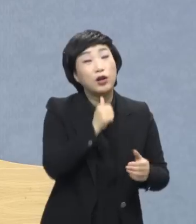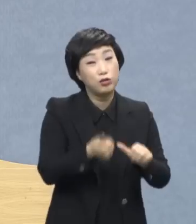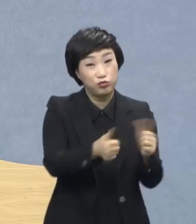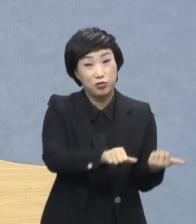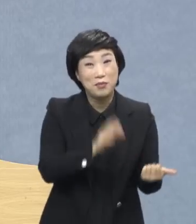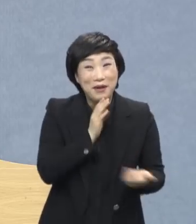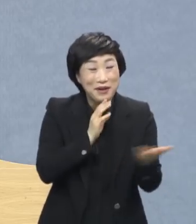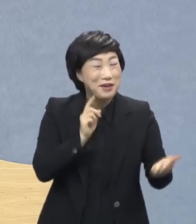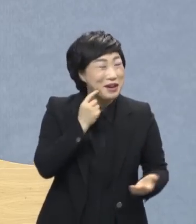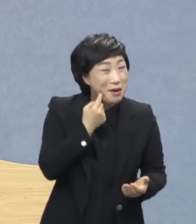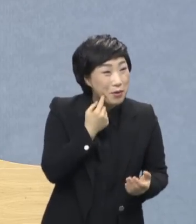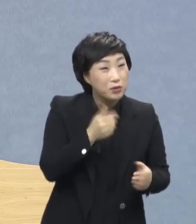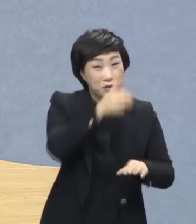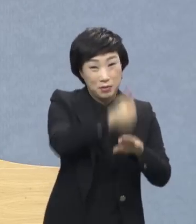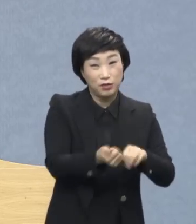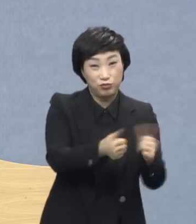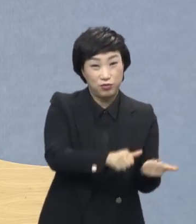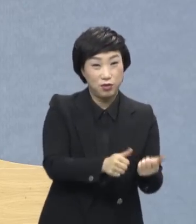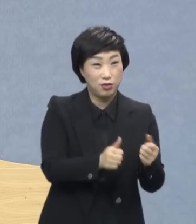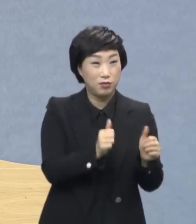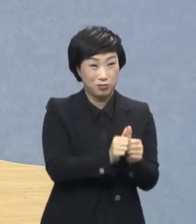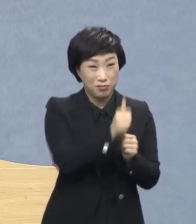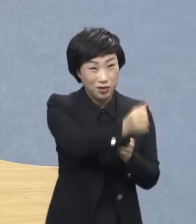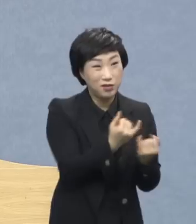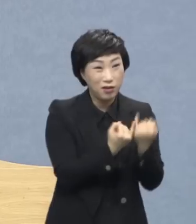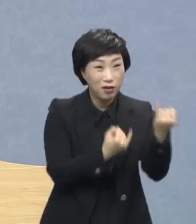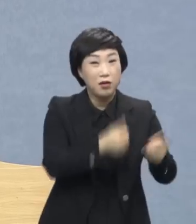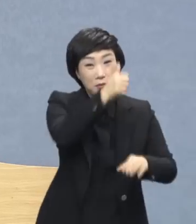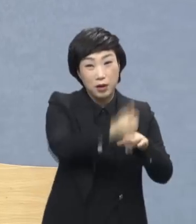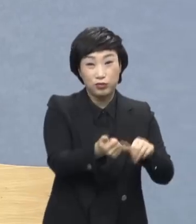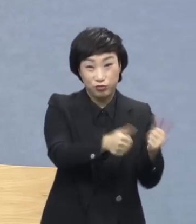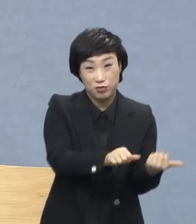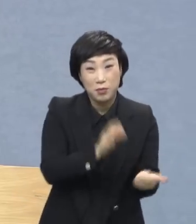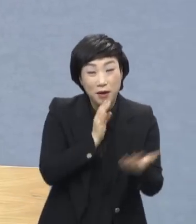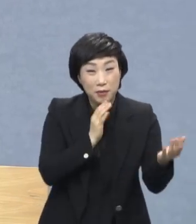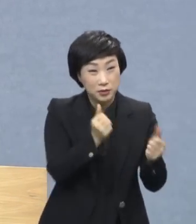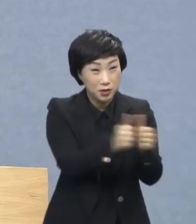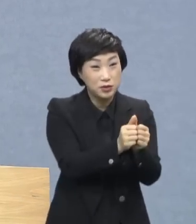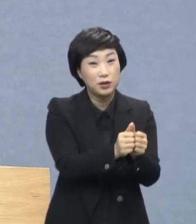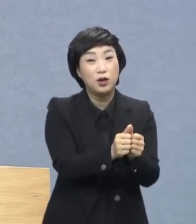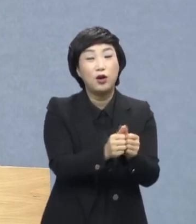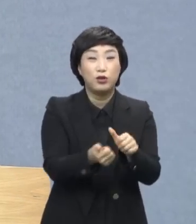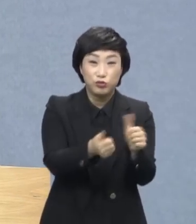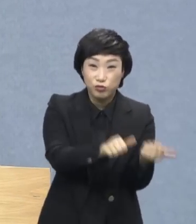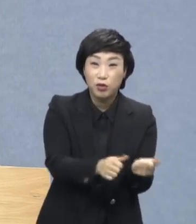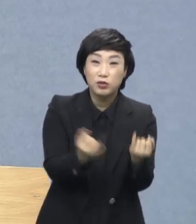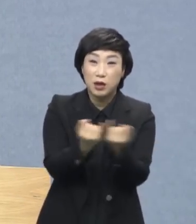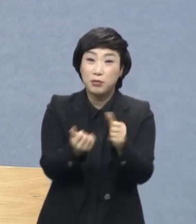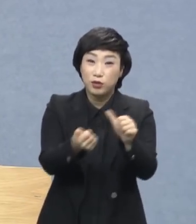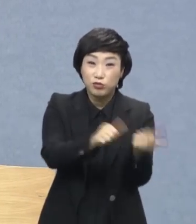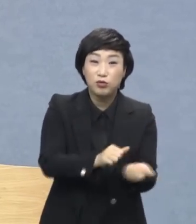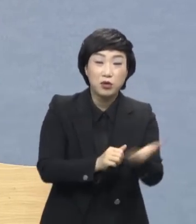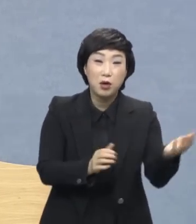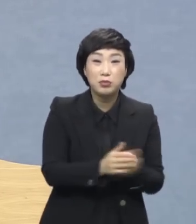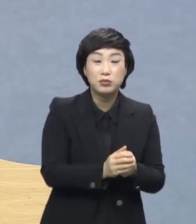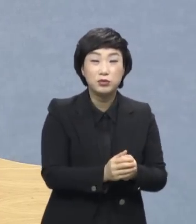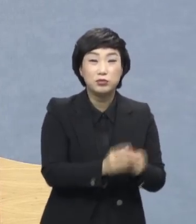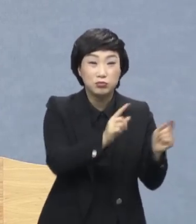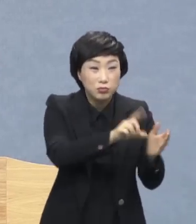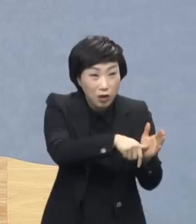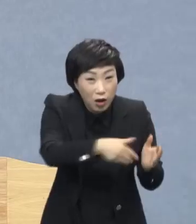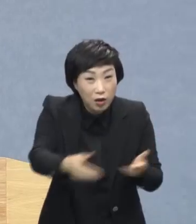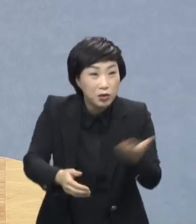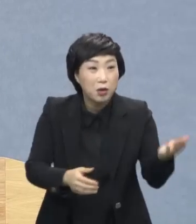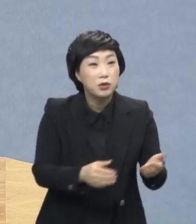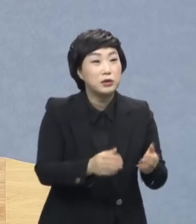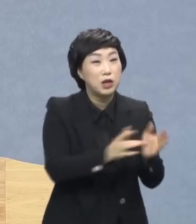이뻐도 죽고 미워도 죽고 잘생겨도 죽고 못나도 죽고 여자도 죽고 남자도 죽고 이 땅은 예수